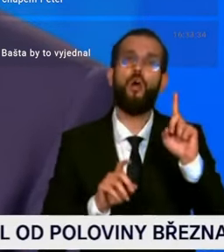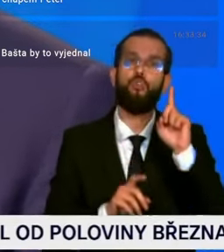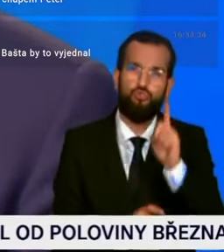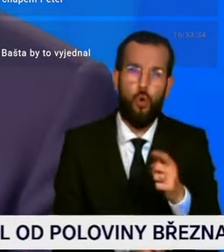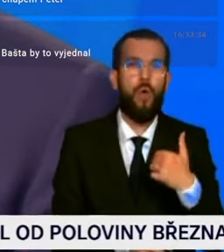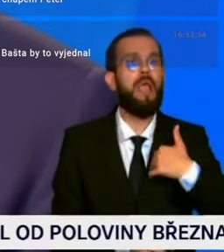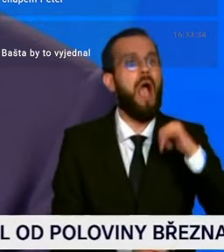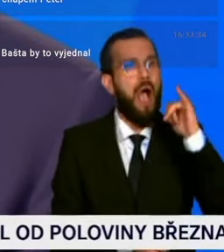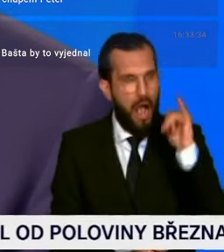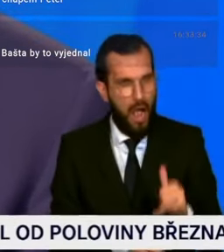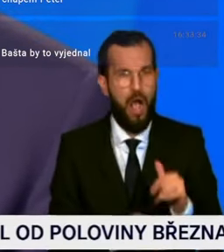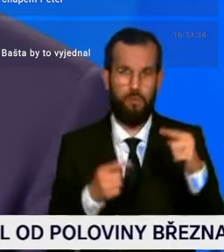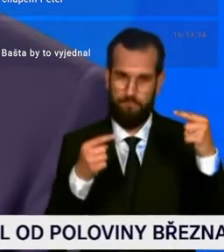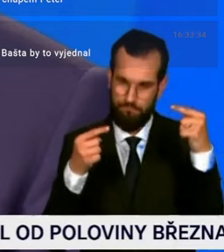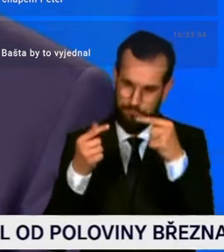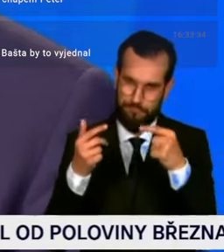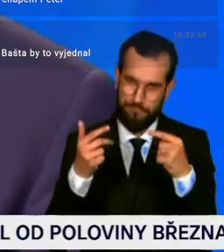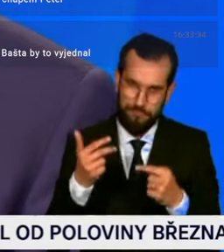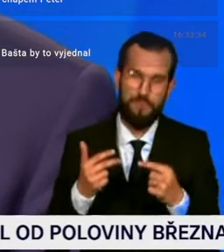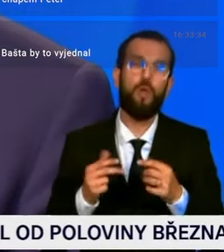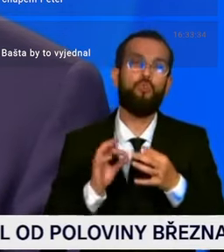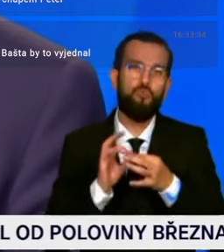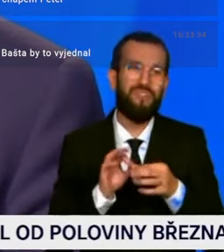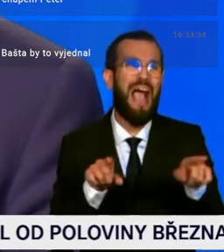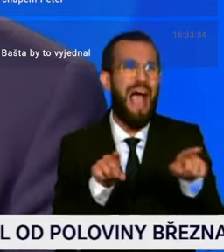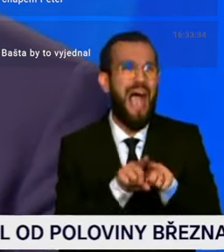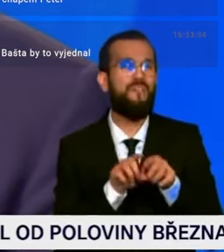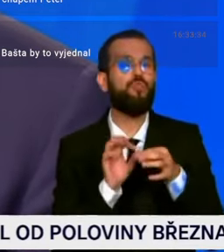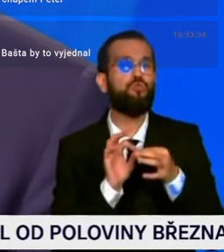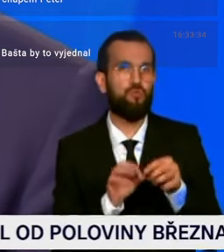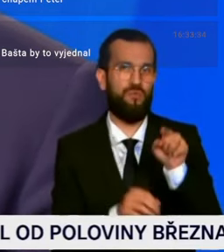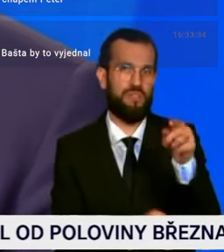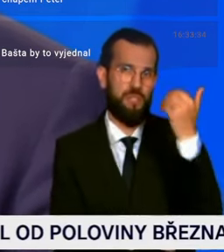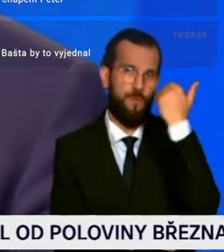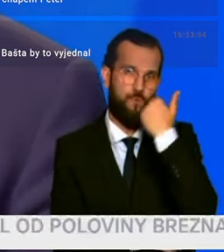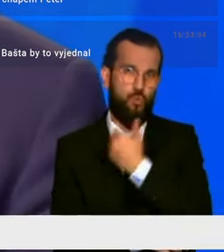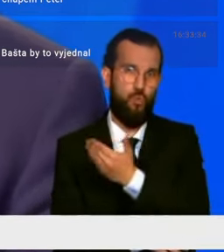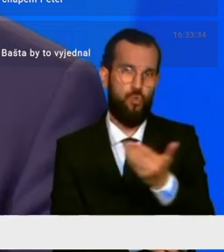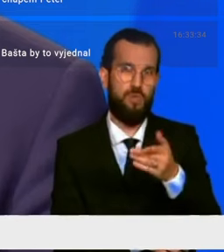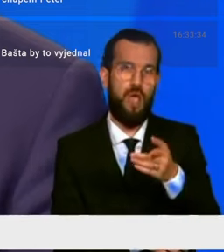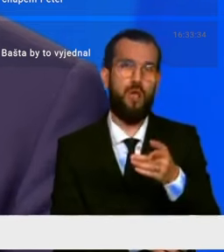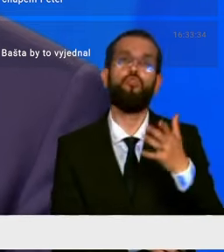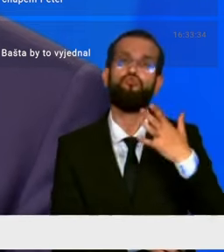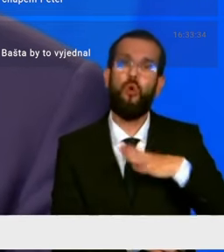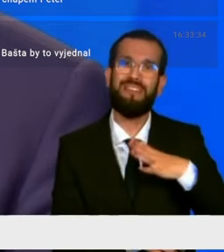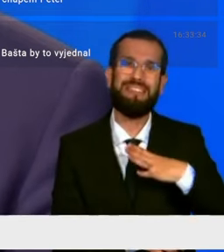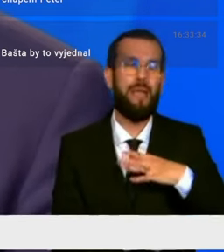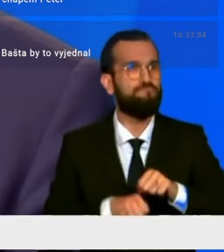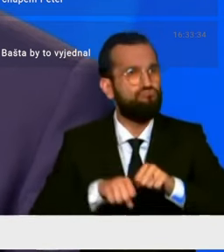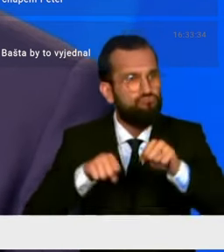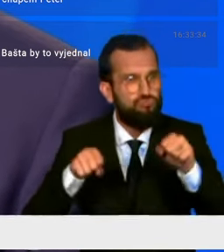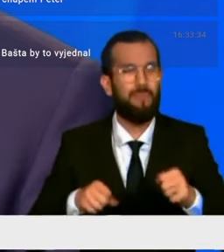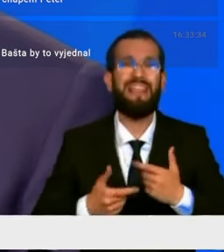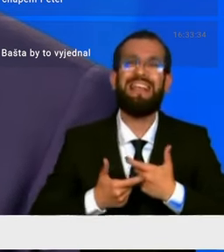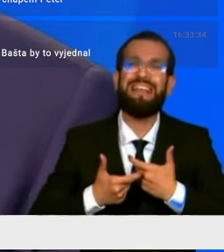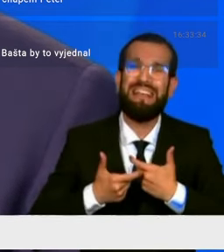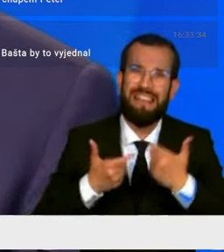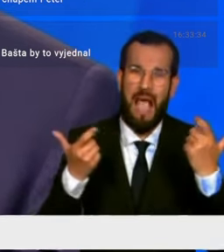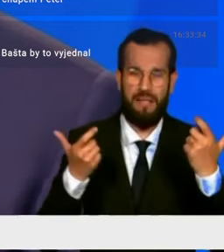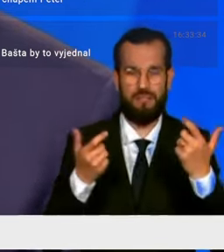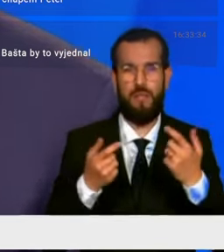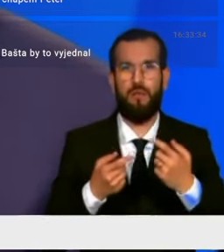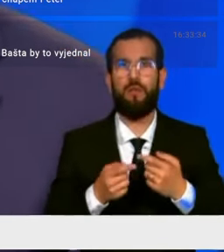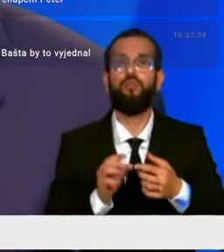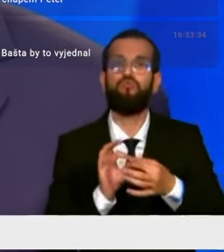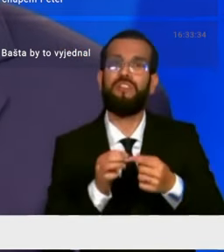sa ja uchádzam svojimi postojmi aj o voličov národných a tých ktorí si žiadajú suverénnu eh národno štátnu